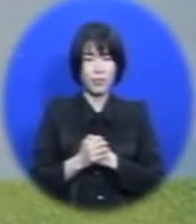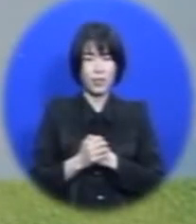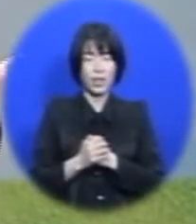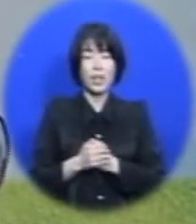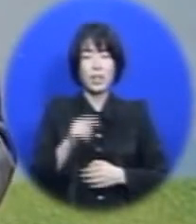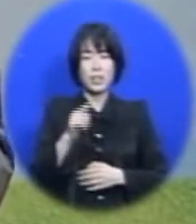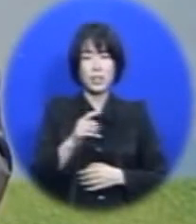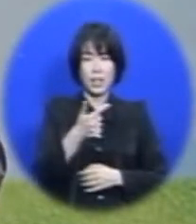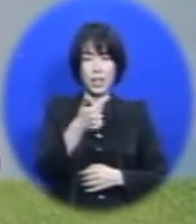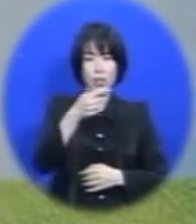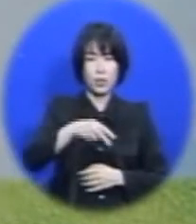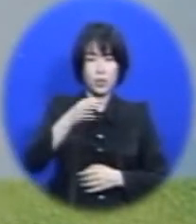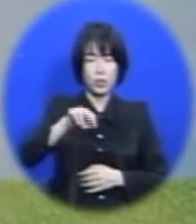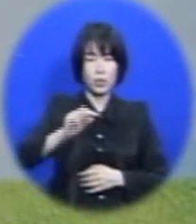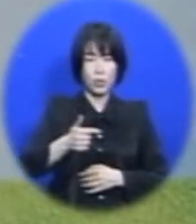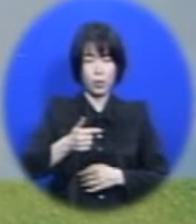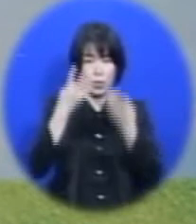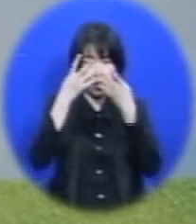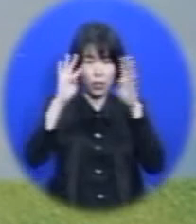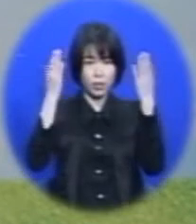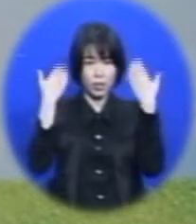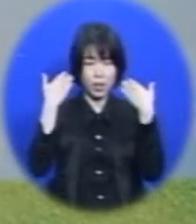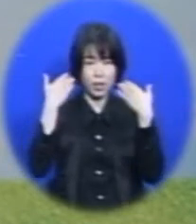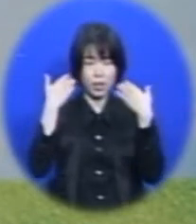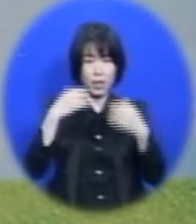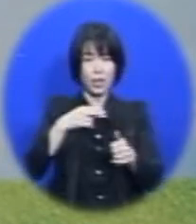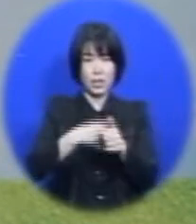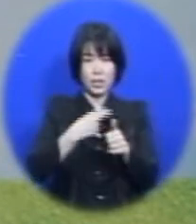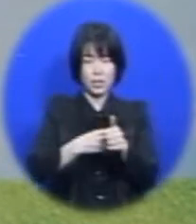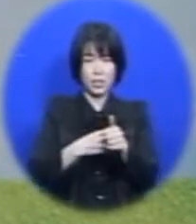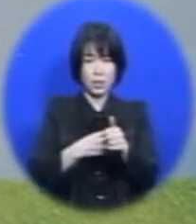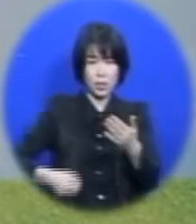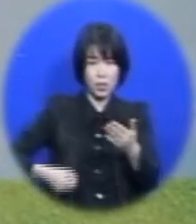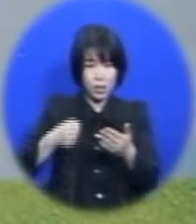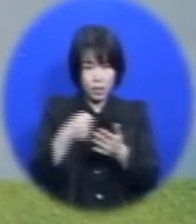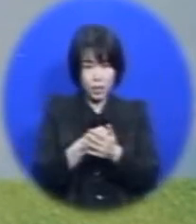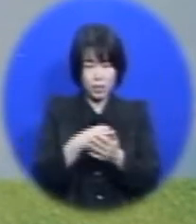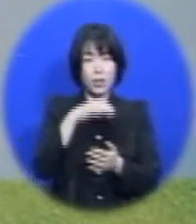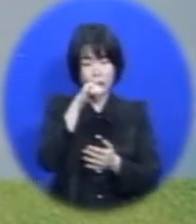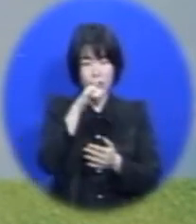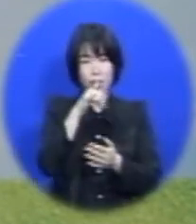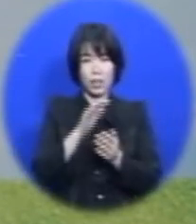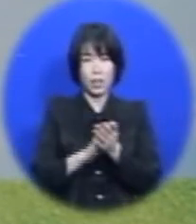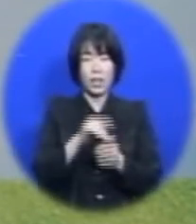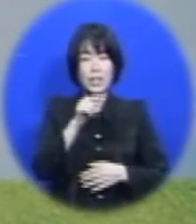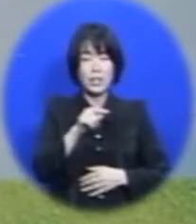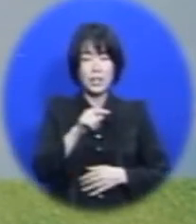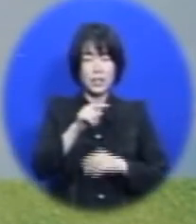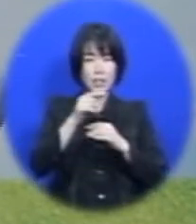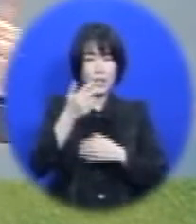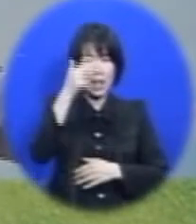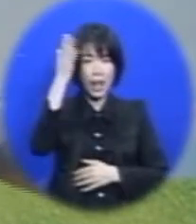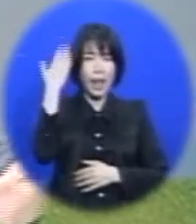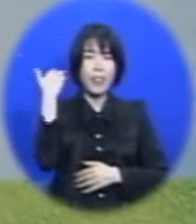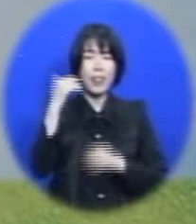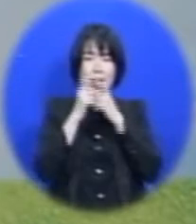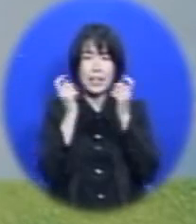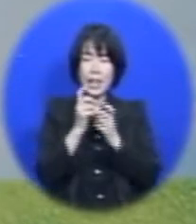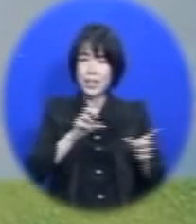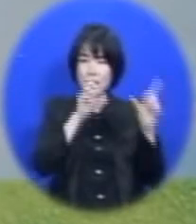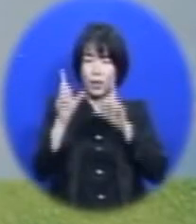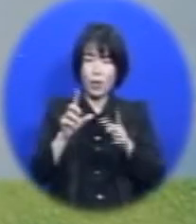그가 뉴욕 시립대학의 교수로 임용 결정이 되었다가 그의 이런 생활, 사생활에